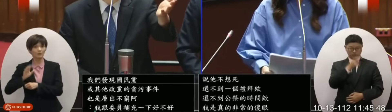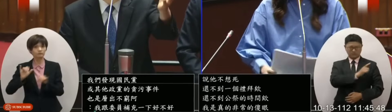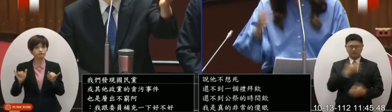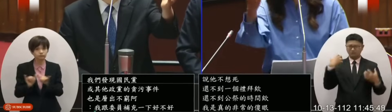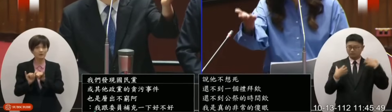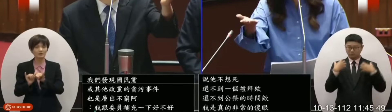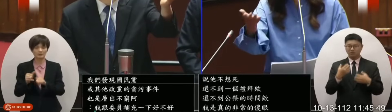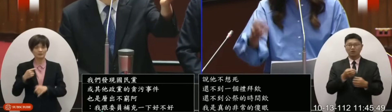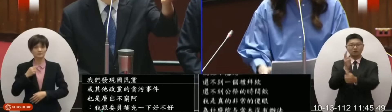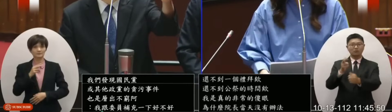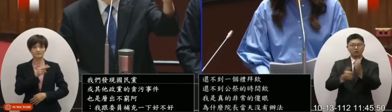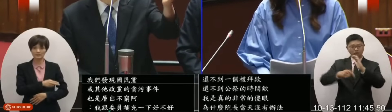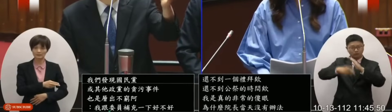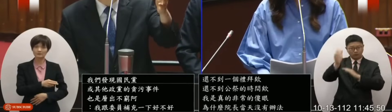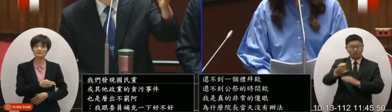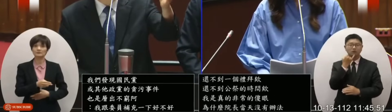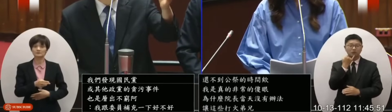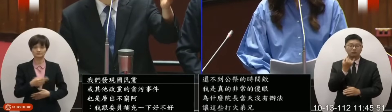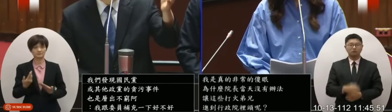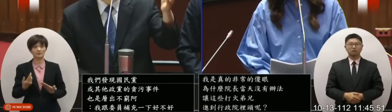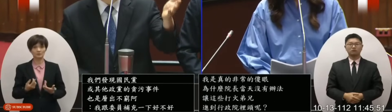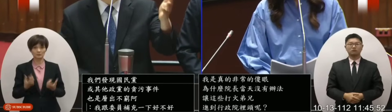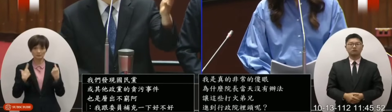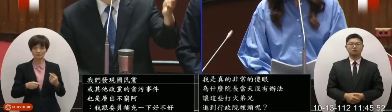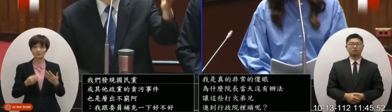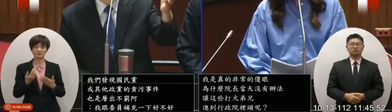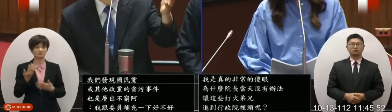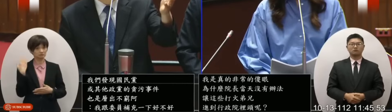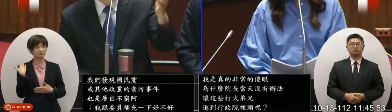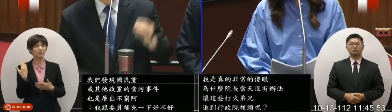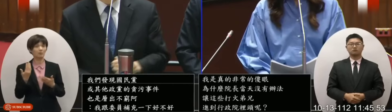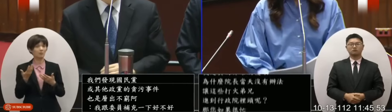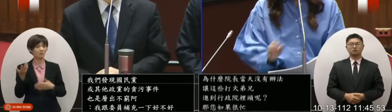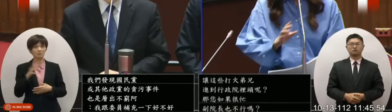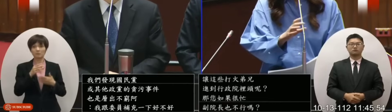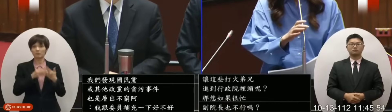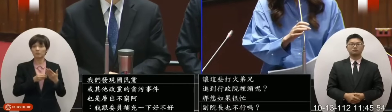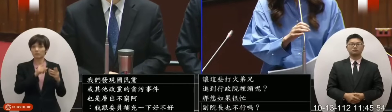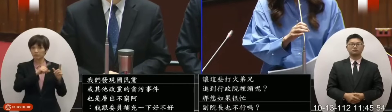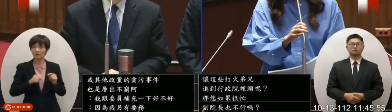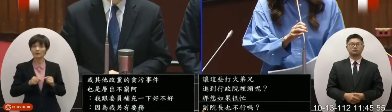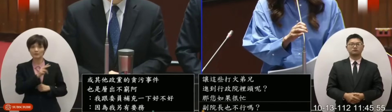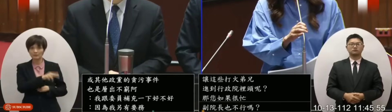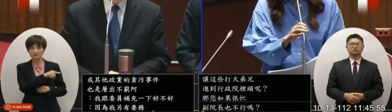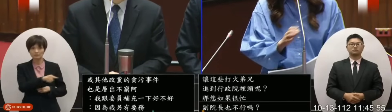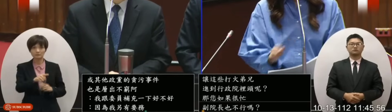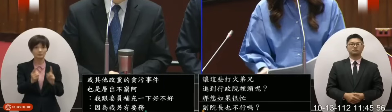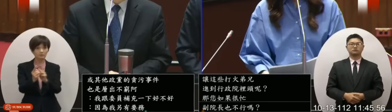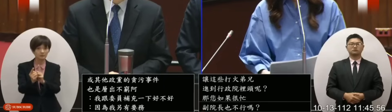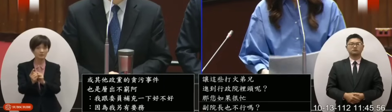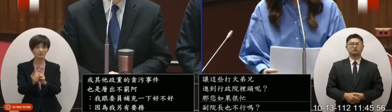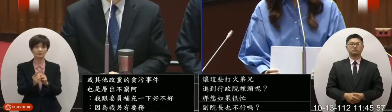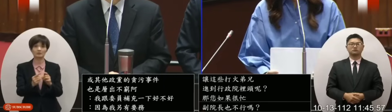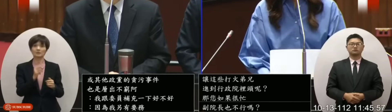我们就请了按照 副院长也不行吗？ 按照我们的这一个以往的作为，我们请我们的同仁去接见。当然，他接见的时